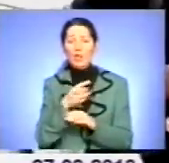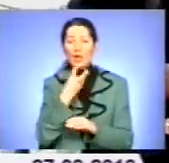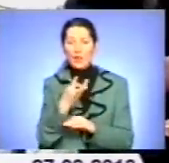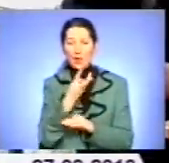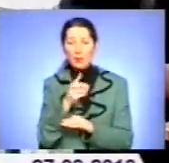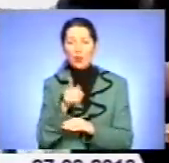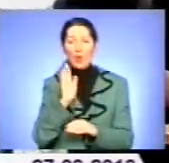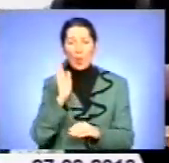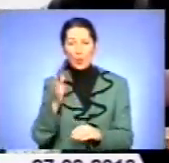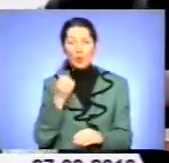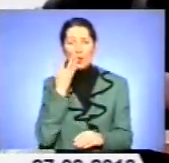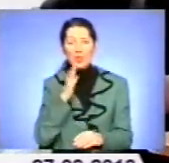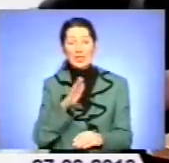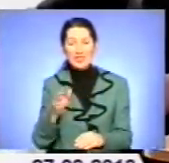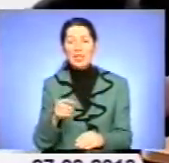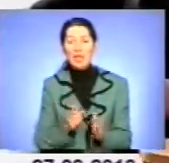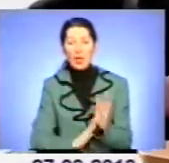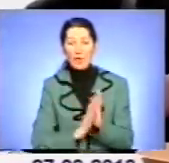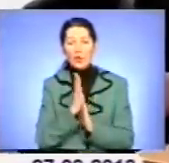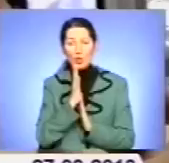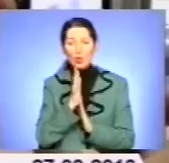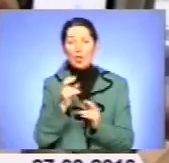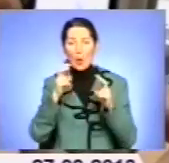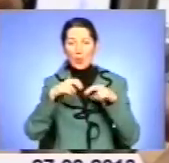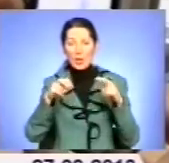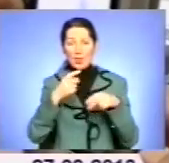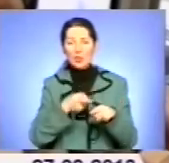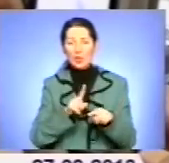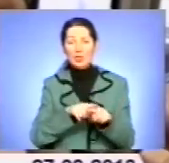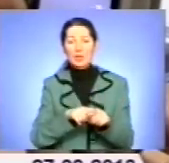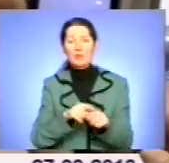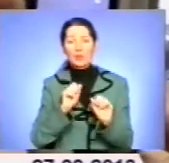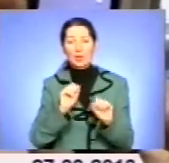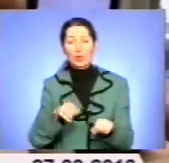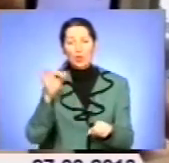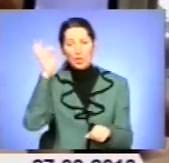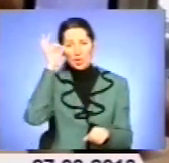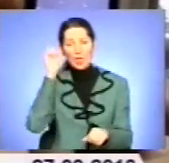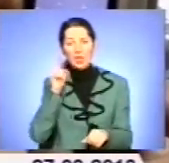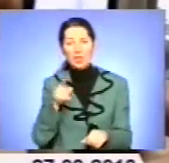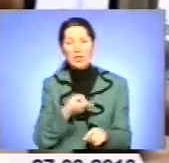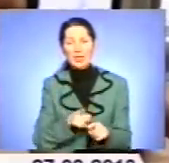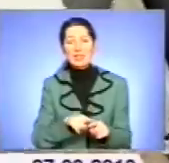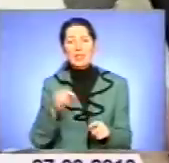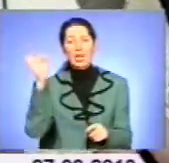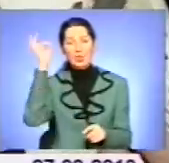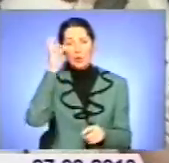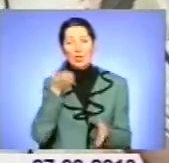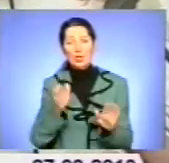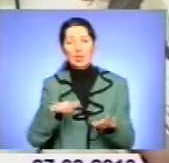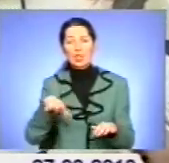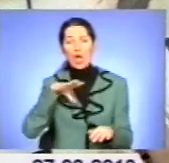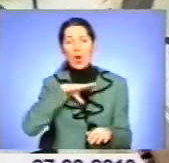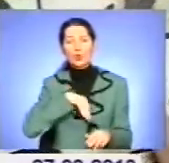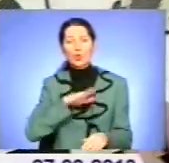у майбутньому, коли дітки виростуть, переглянувши світлини, зможуть згадати їх. Ці незабутні спогади залишаться у душах